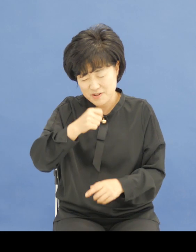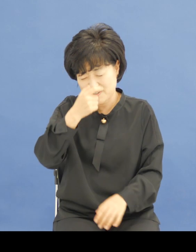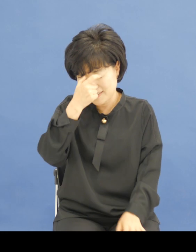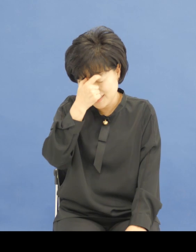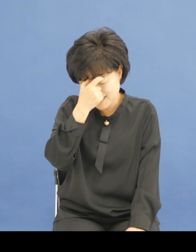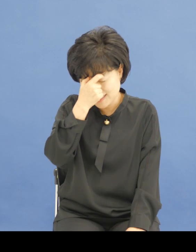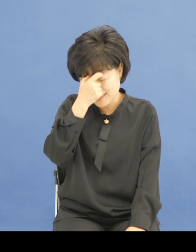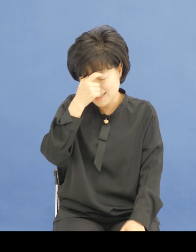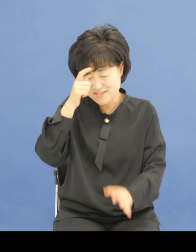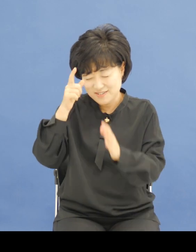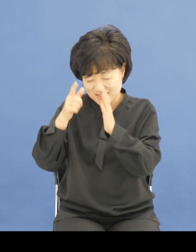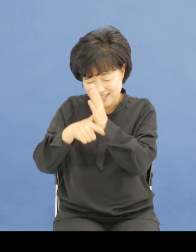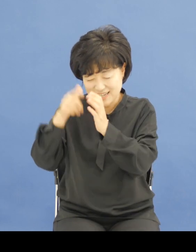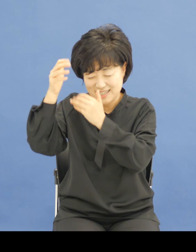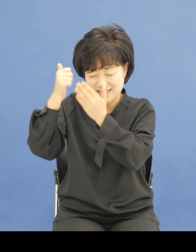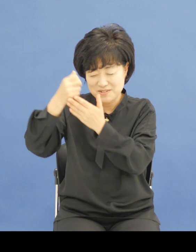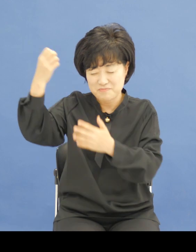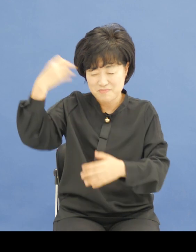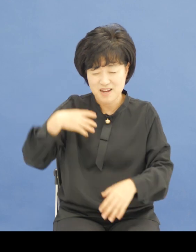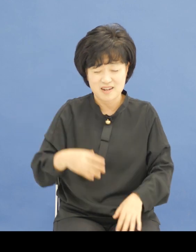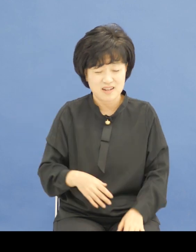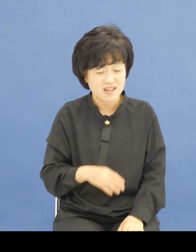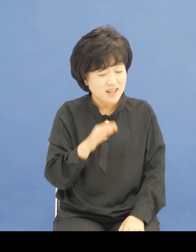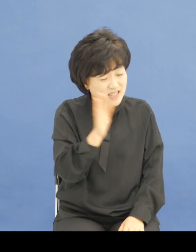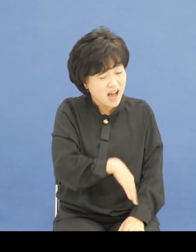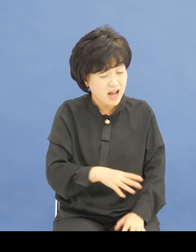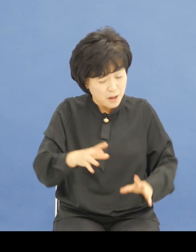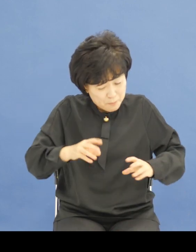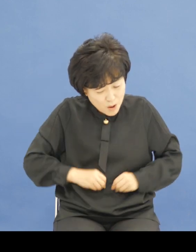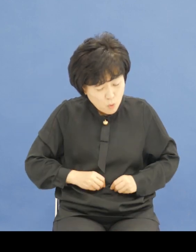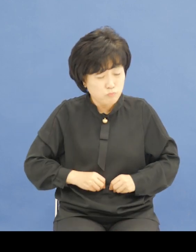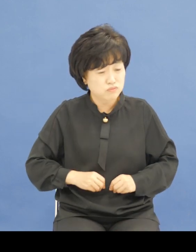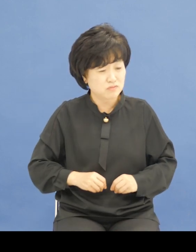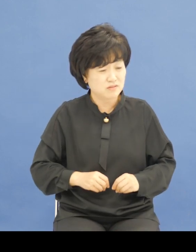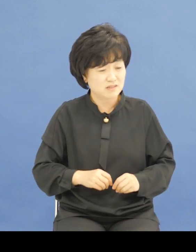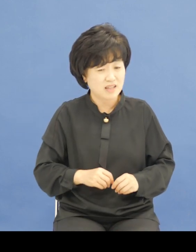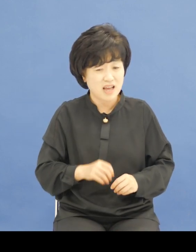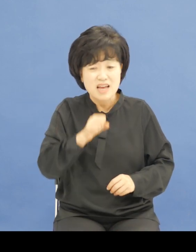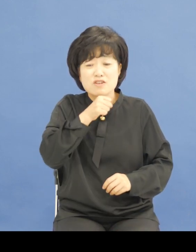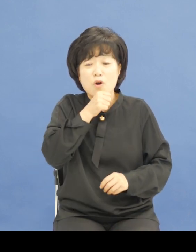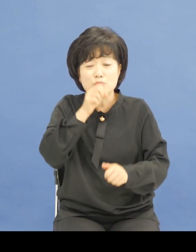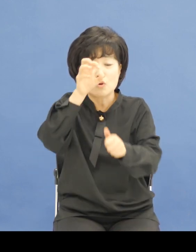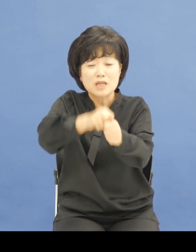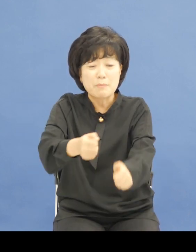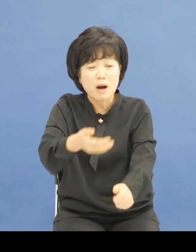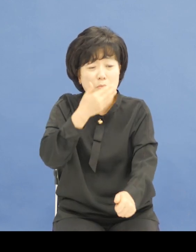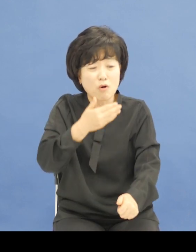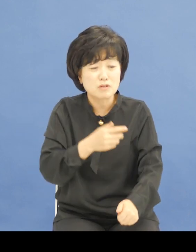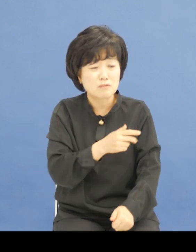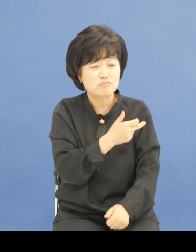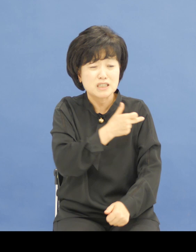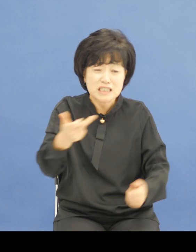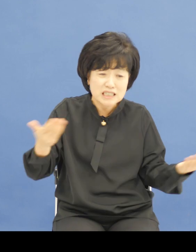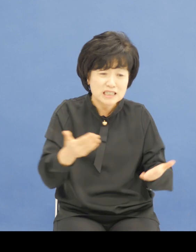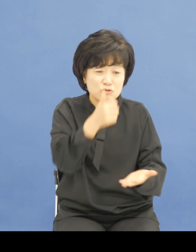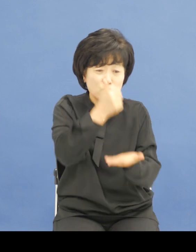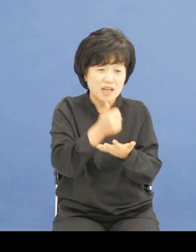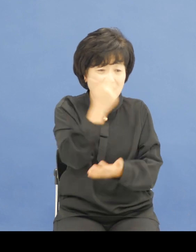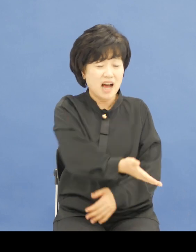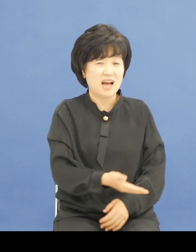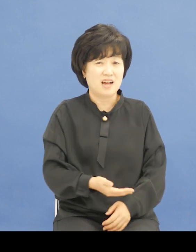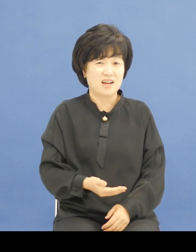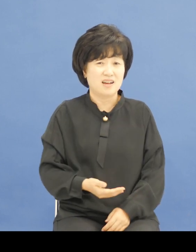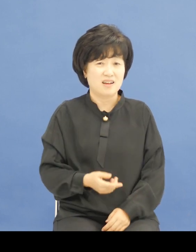중에 야 배고픈 사람이 그거 잡아먹은 게 무슨 큰 죄라고 네가 이렇게 성질을 내고